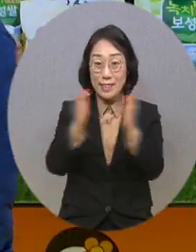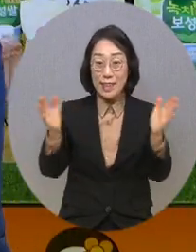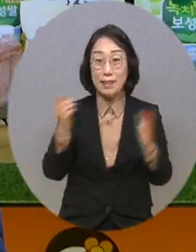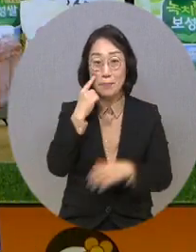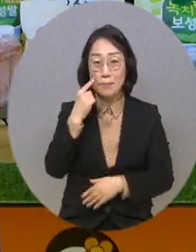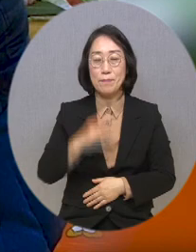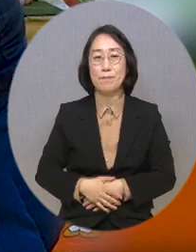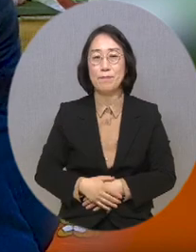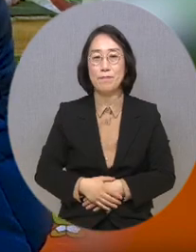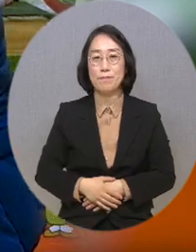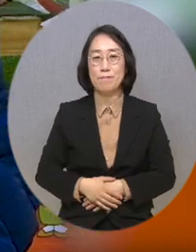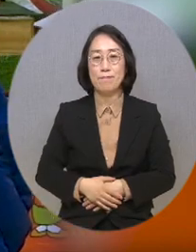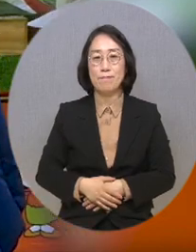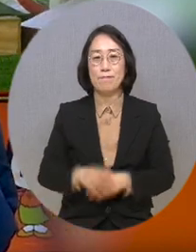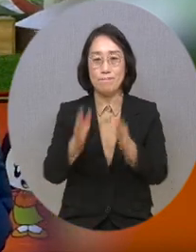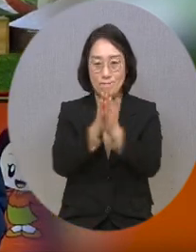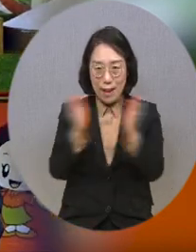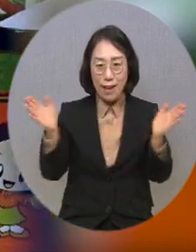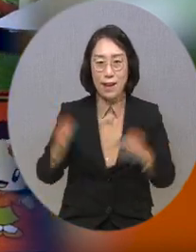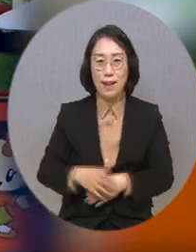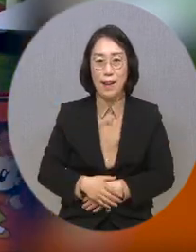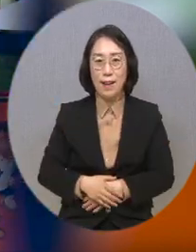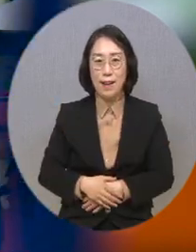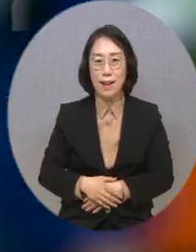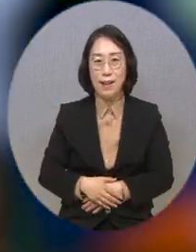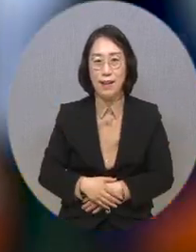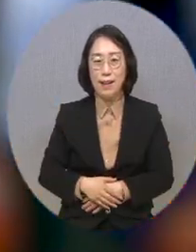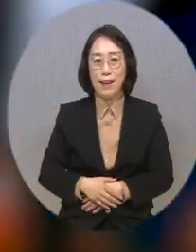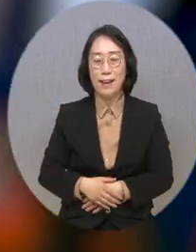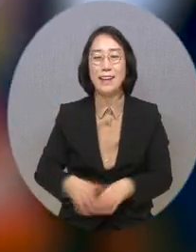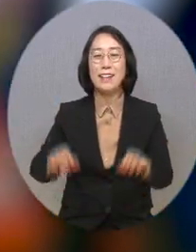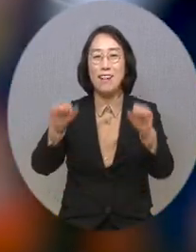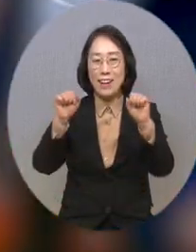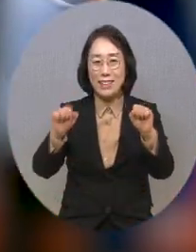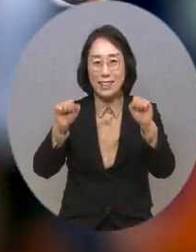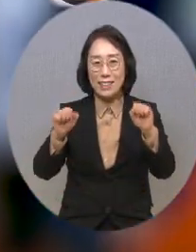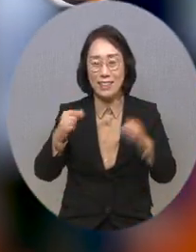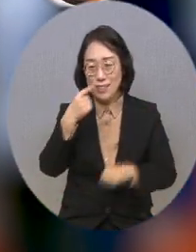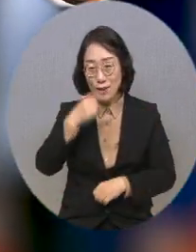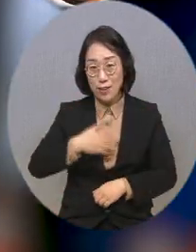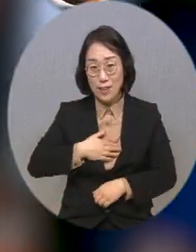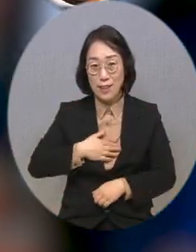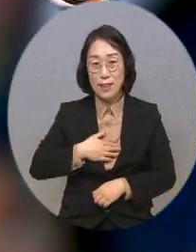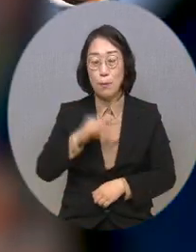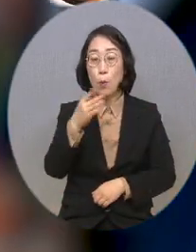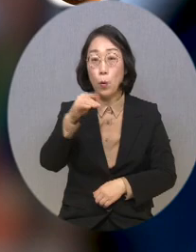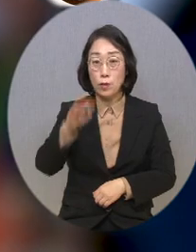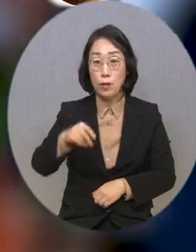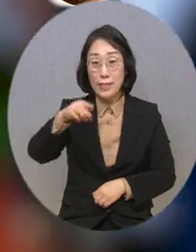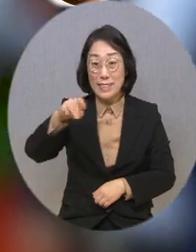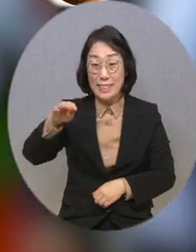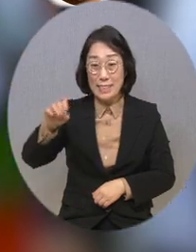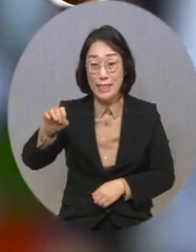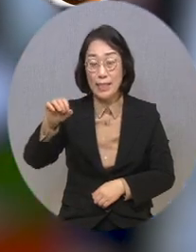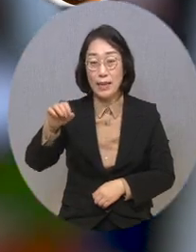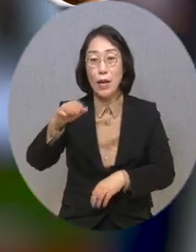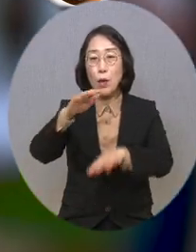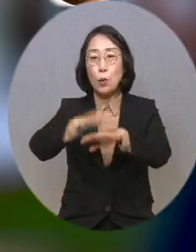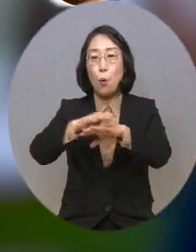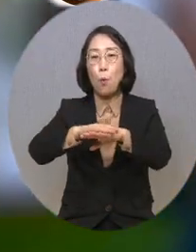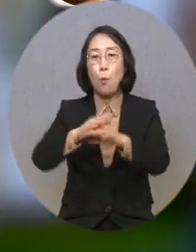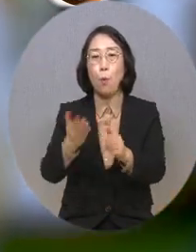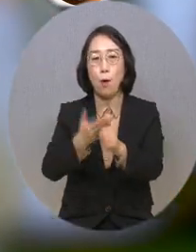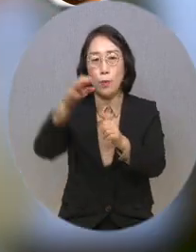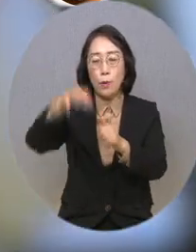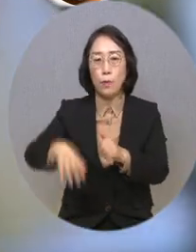네네. 하나, 둘, 셋! 시작! 자, 안녕하세요. 저희는 보성 싱싱농원이라고 하고요. 저는